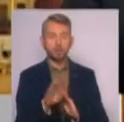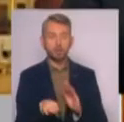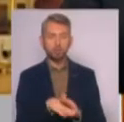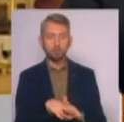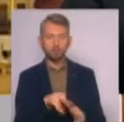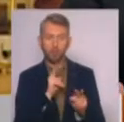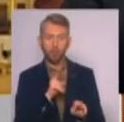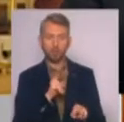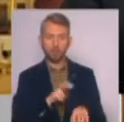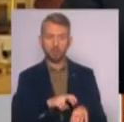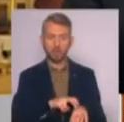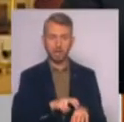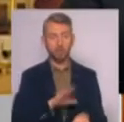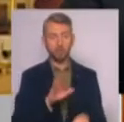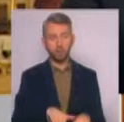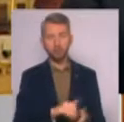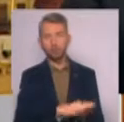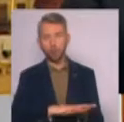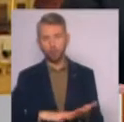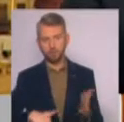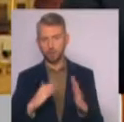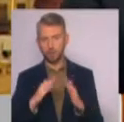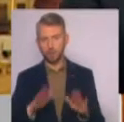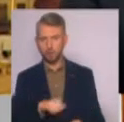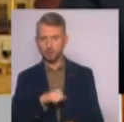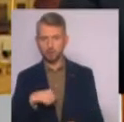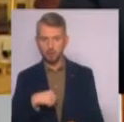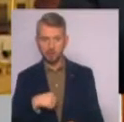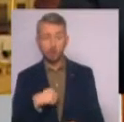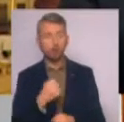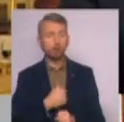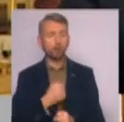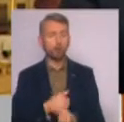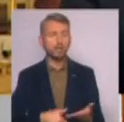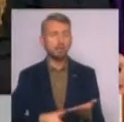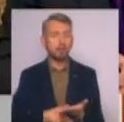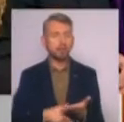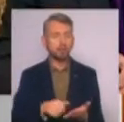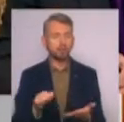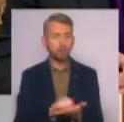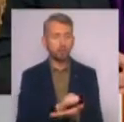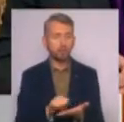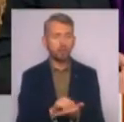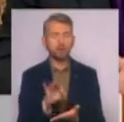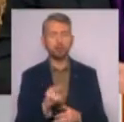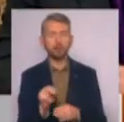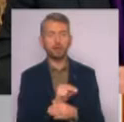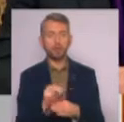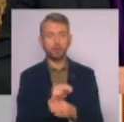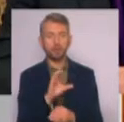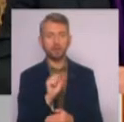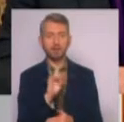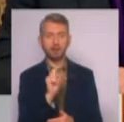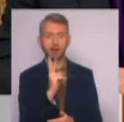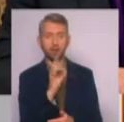лікарським контролем, потім продовжується амбулаторно. Будь ласка, розроблені методичні документи щодо лікування саркоїдозу.